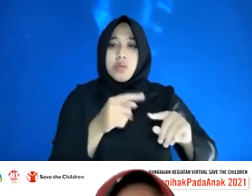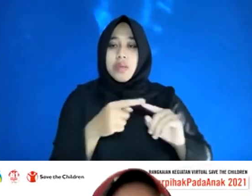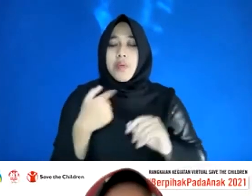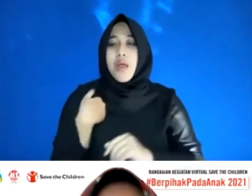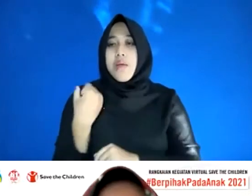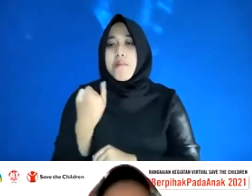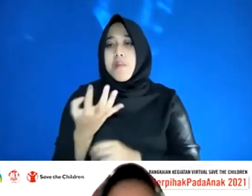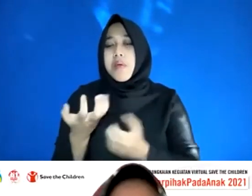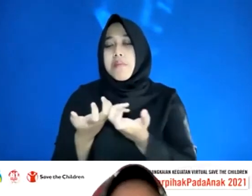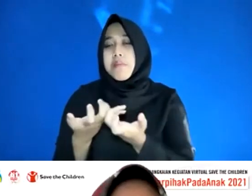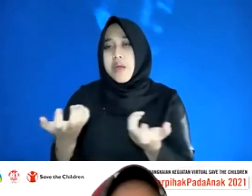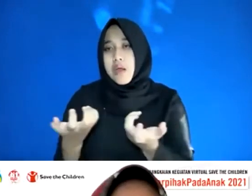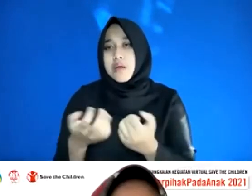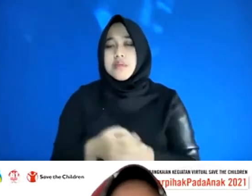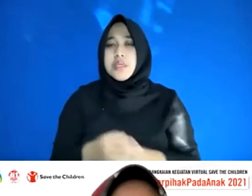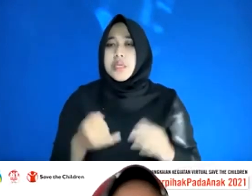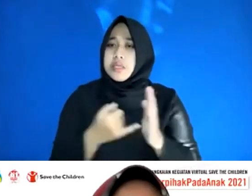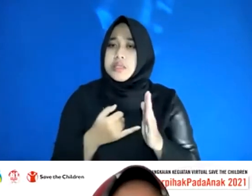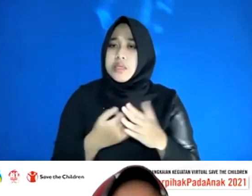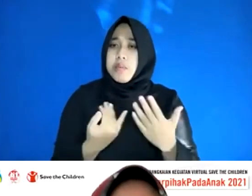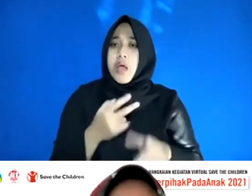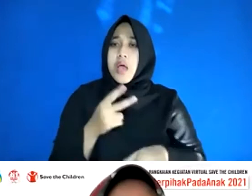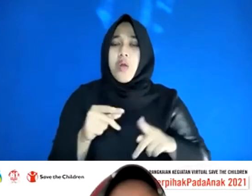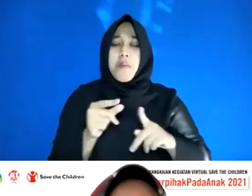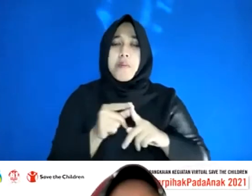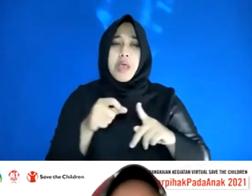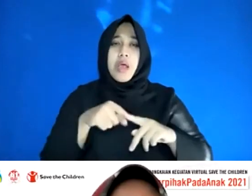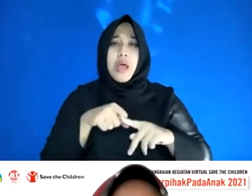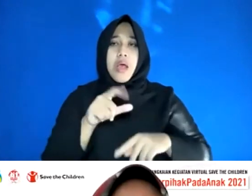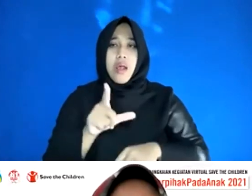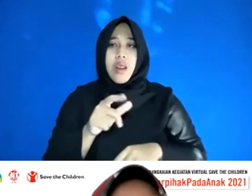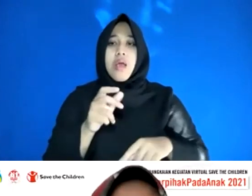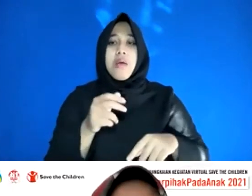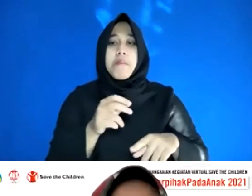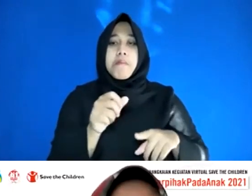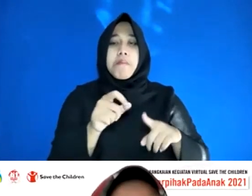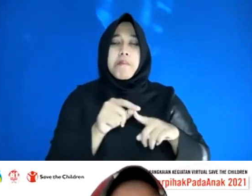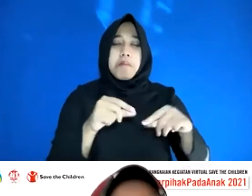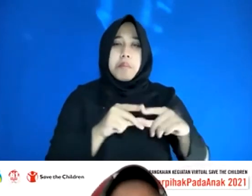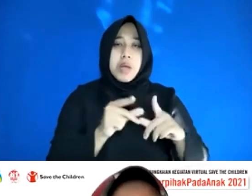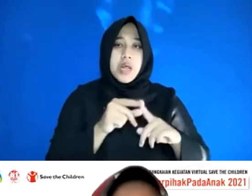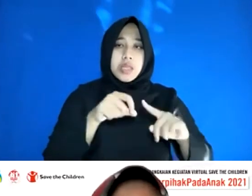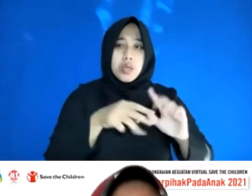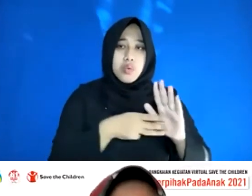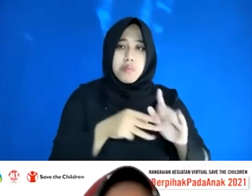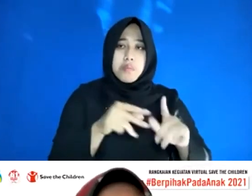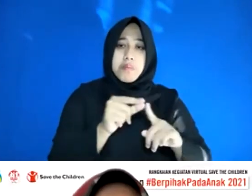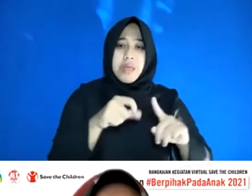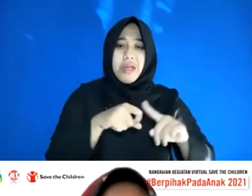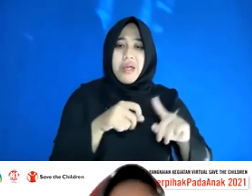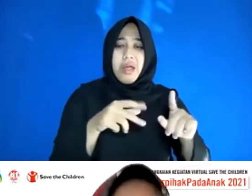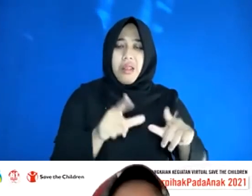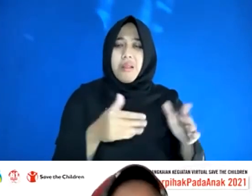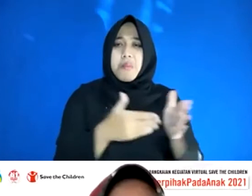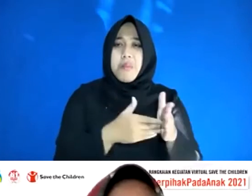ada beberapa perbedaan, diantaranya kalau PKL atau praktikum itu karena kami keterbatasan sumber daya manusia,